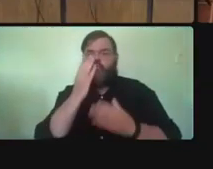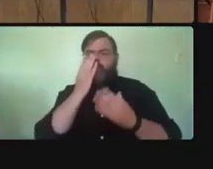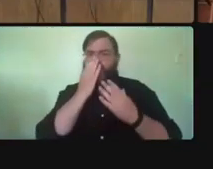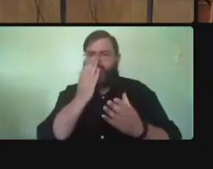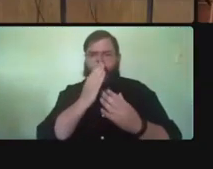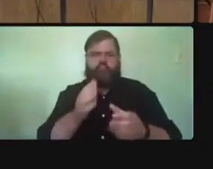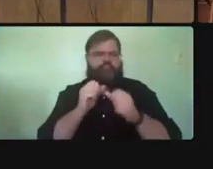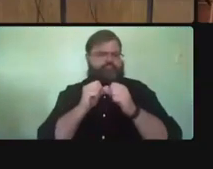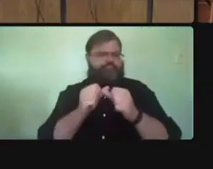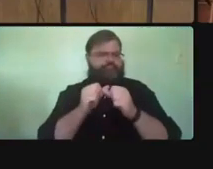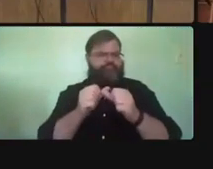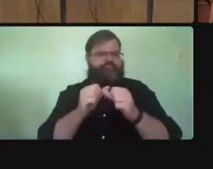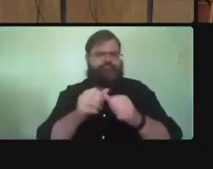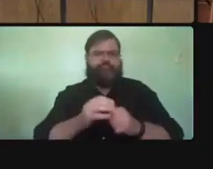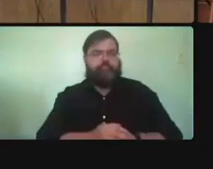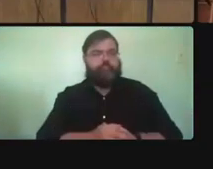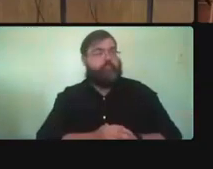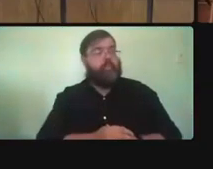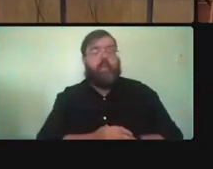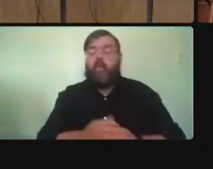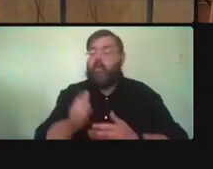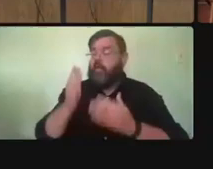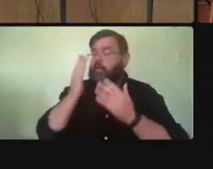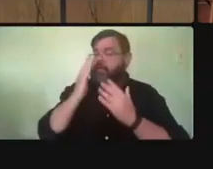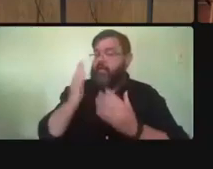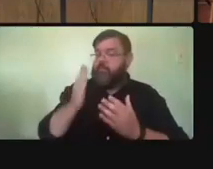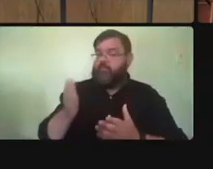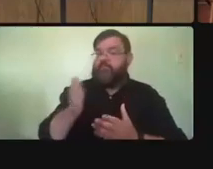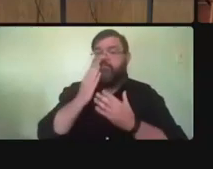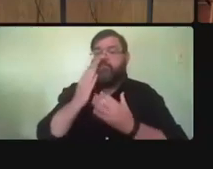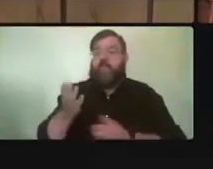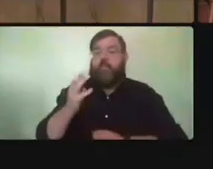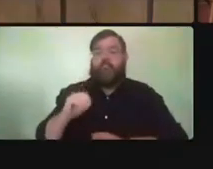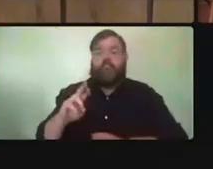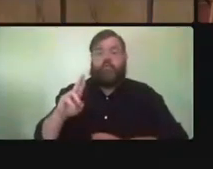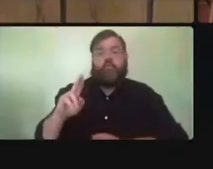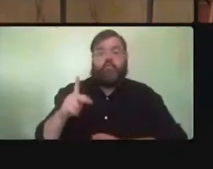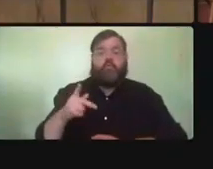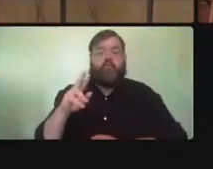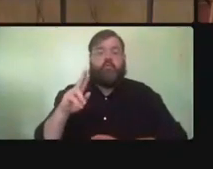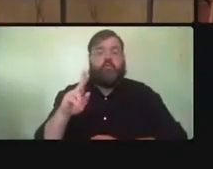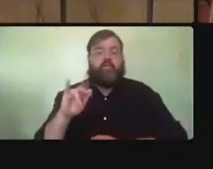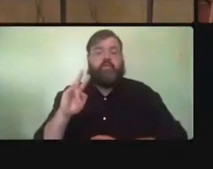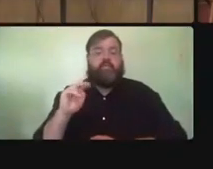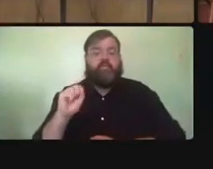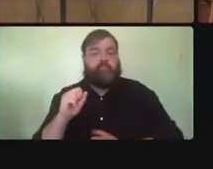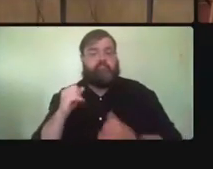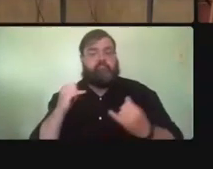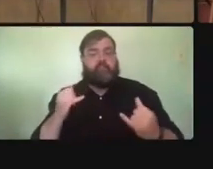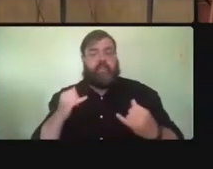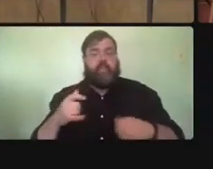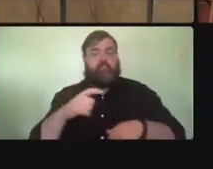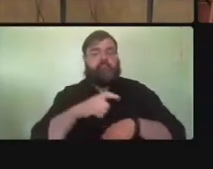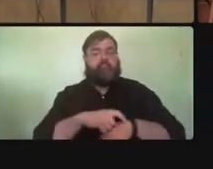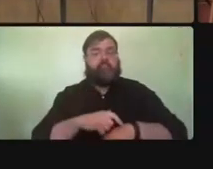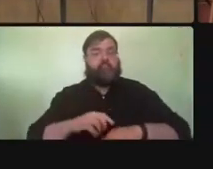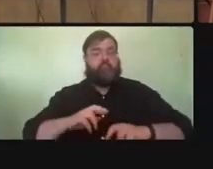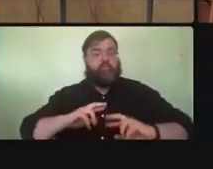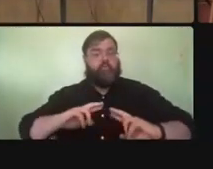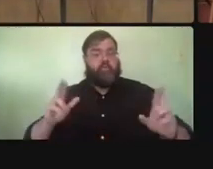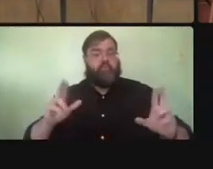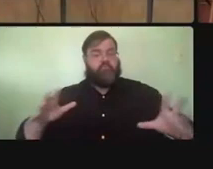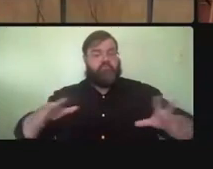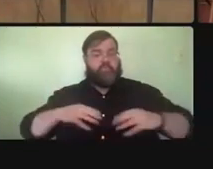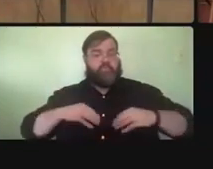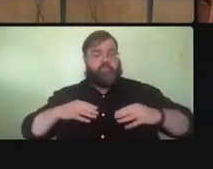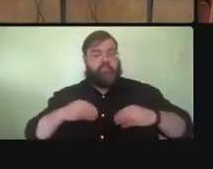Asante sana Bi Potter. Asante Bwana Parkins. Kwa sasa kuna mswada wa